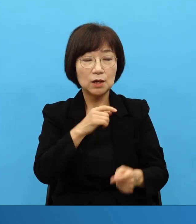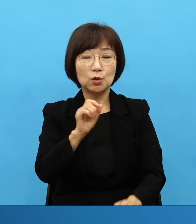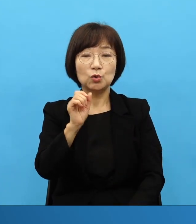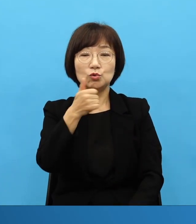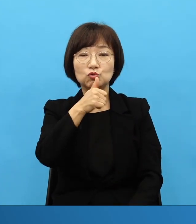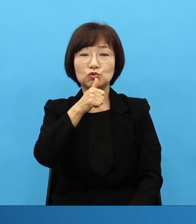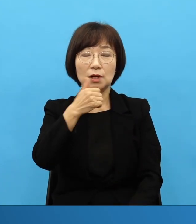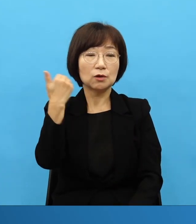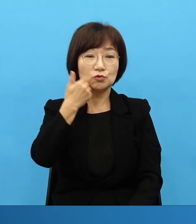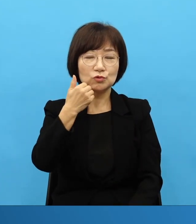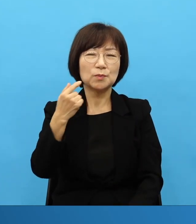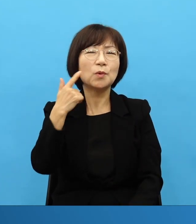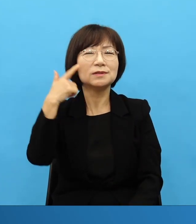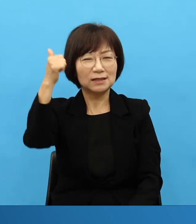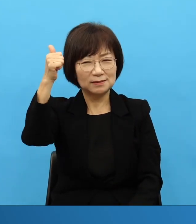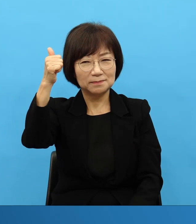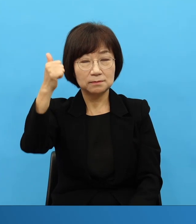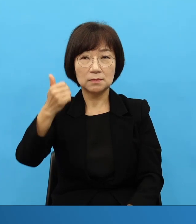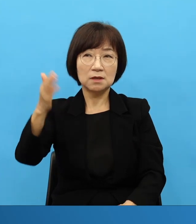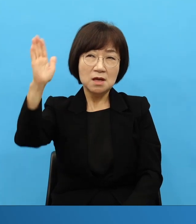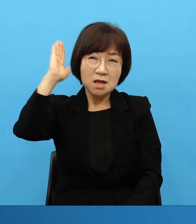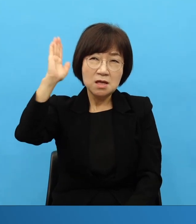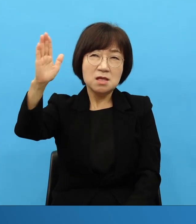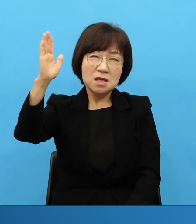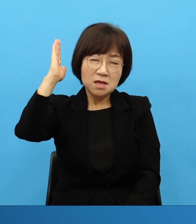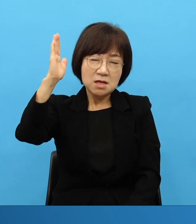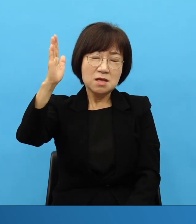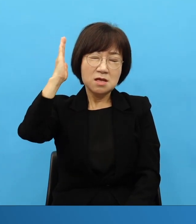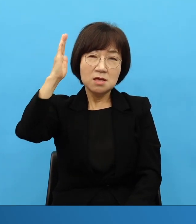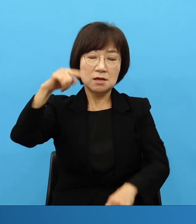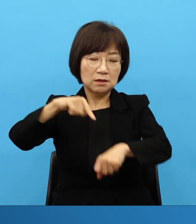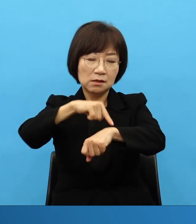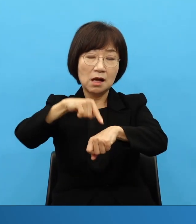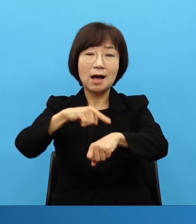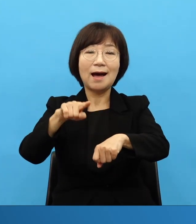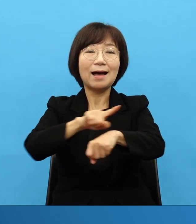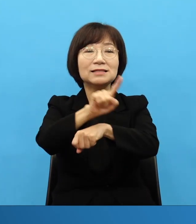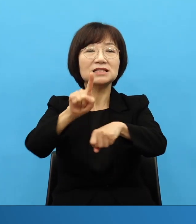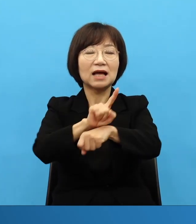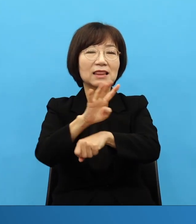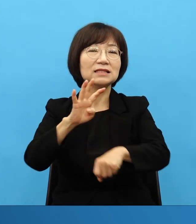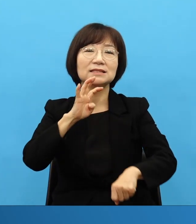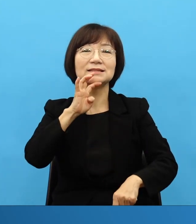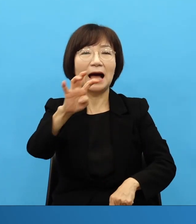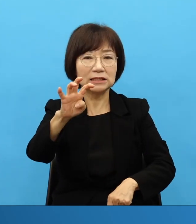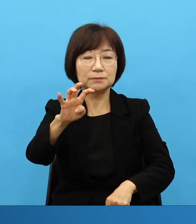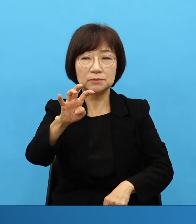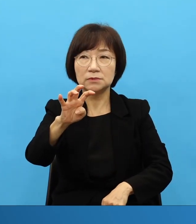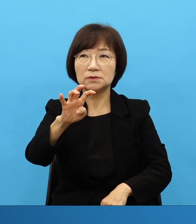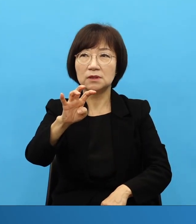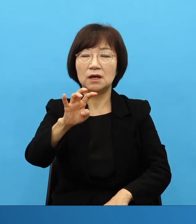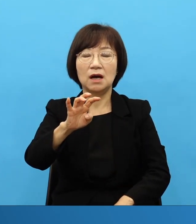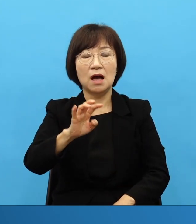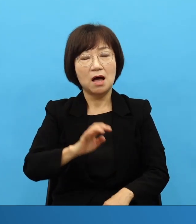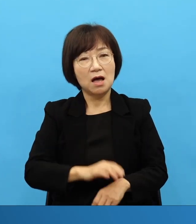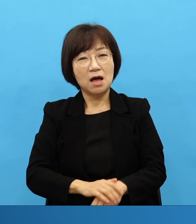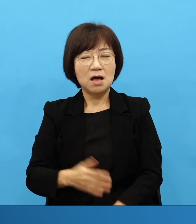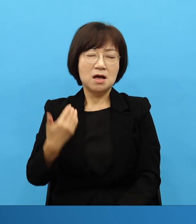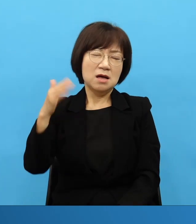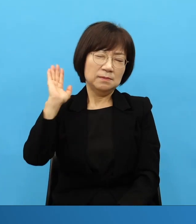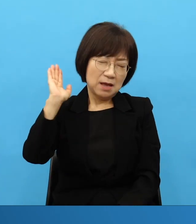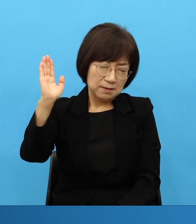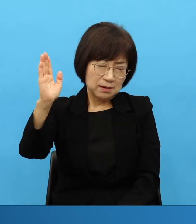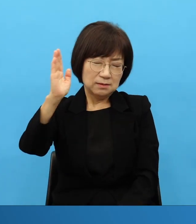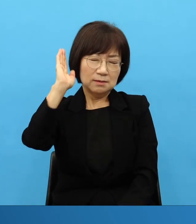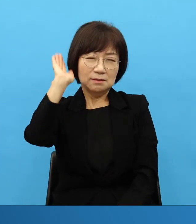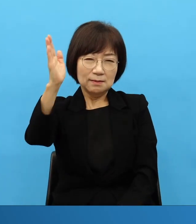pastors, you have to do it, to a certain point. I went to a wedding, and this pastor gave a sermon for a wedding for an hour and 40 뭐 minutes. 설교는 잘하나 그것도 아니요. And it's